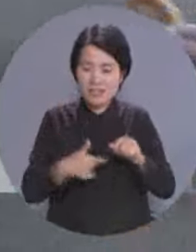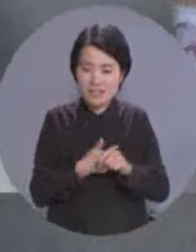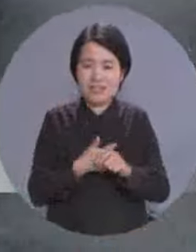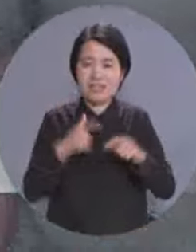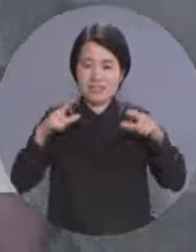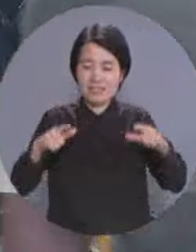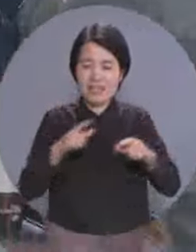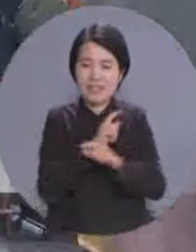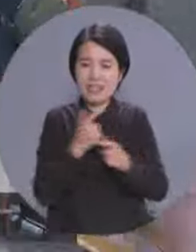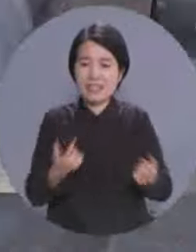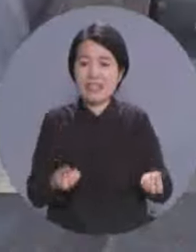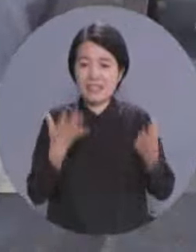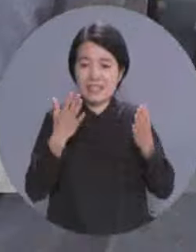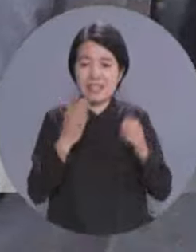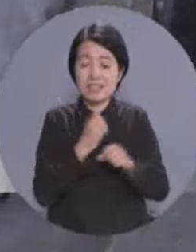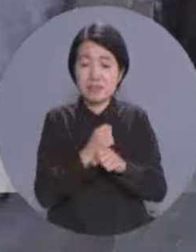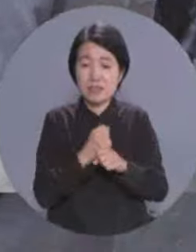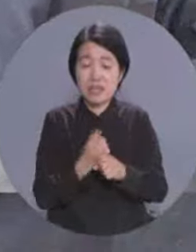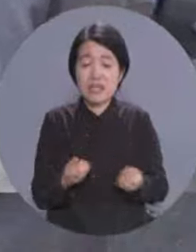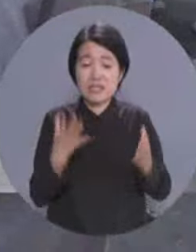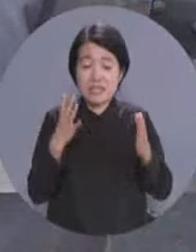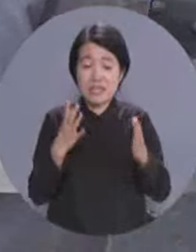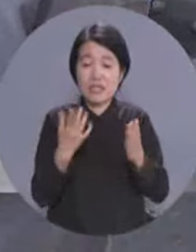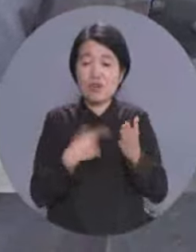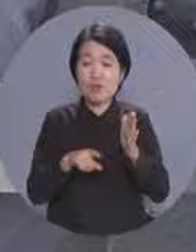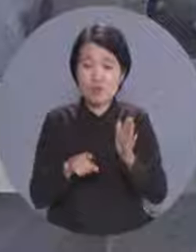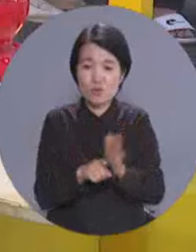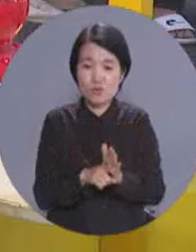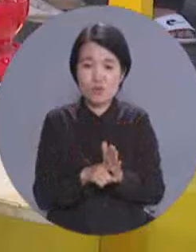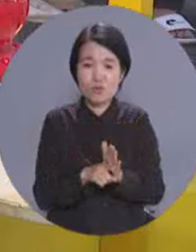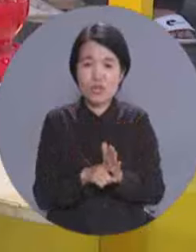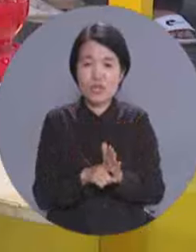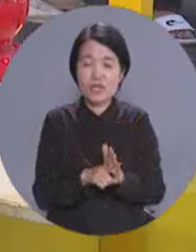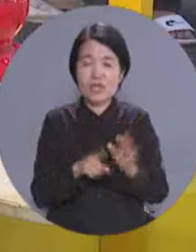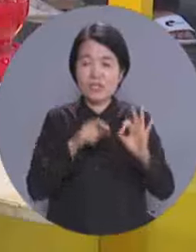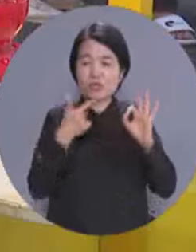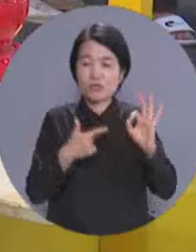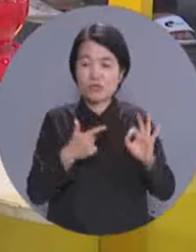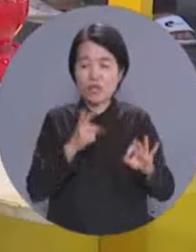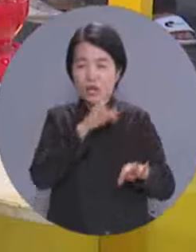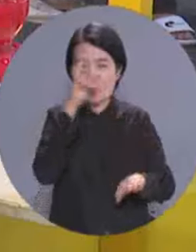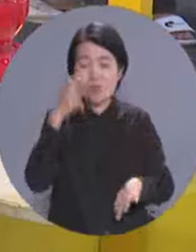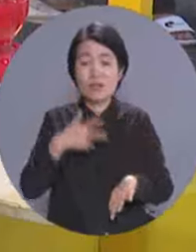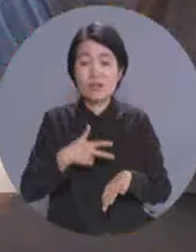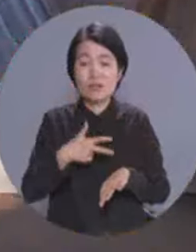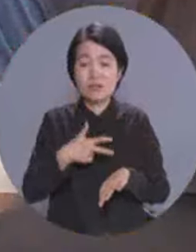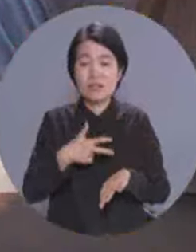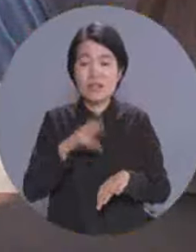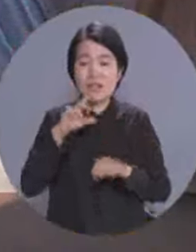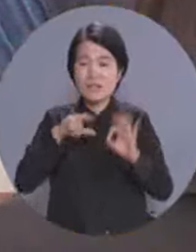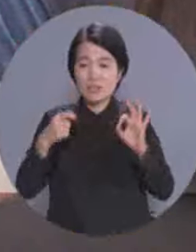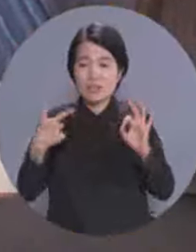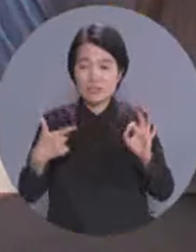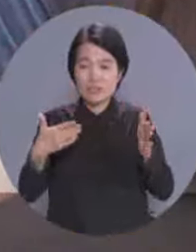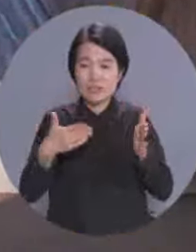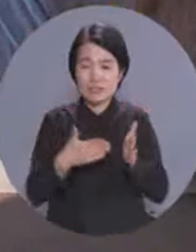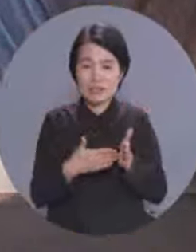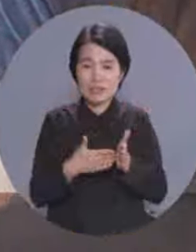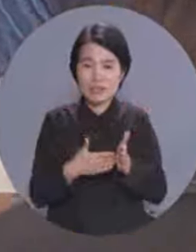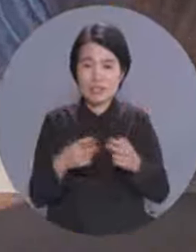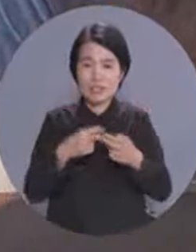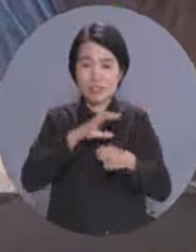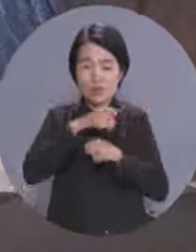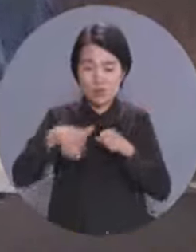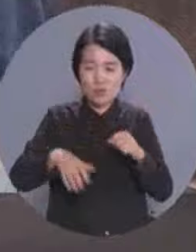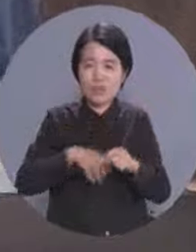열립니다시는 순천 푸드 앤 아트 페스티벌 개최를 위해 6일 오후 11시 30분 11 오전 6시까지로 1